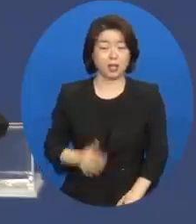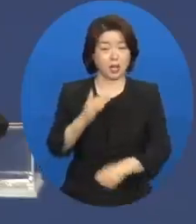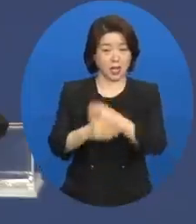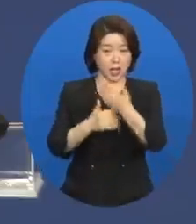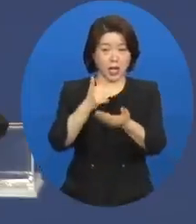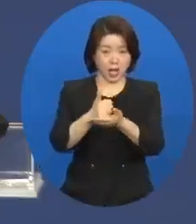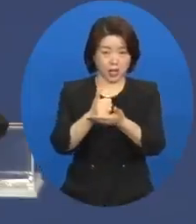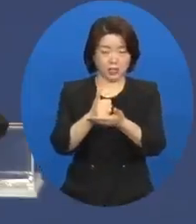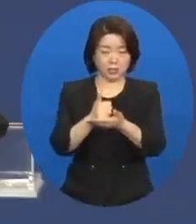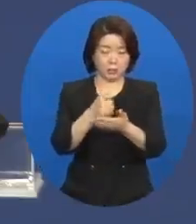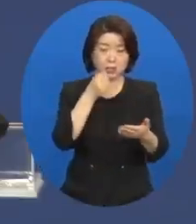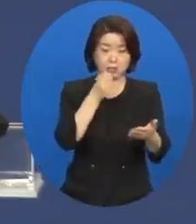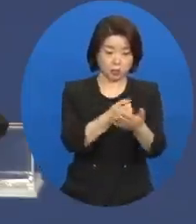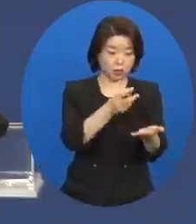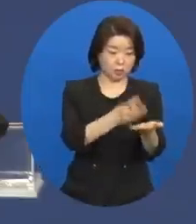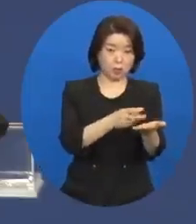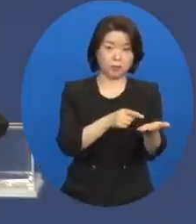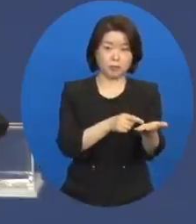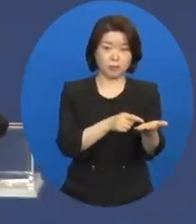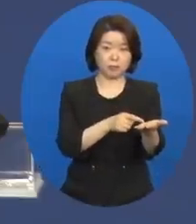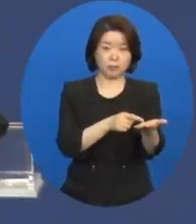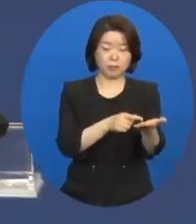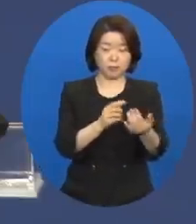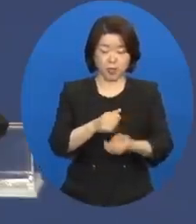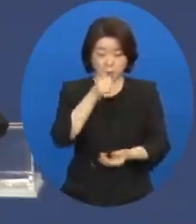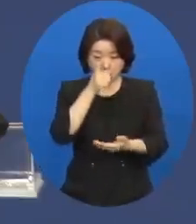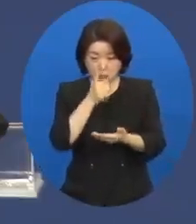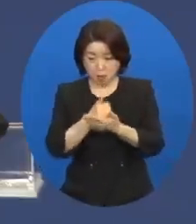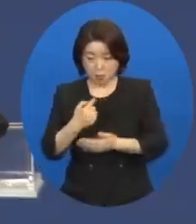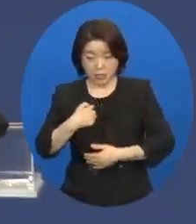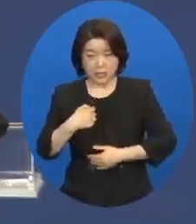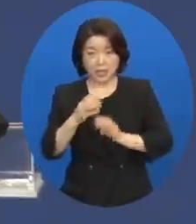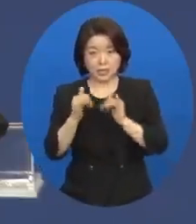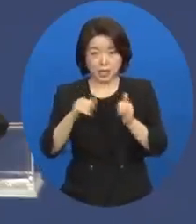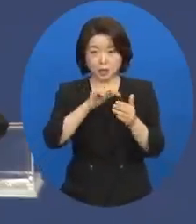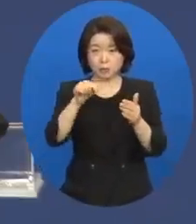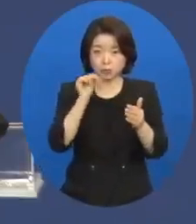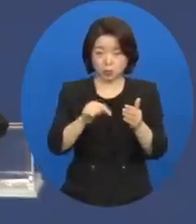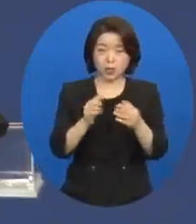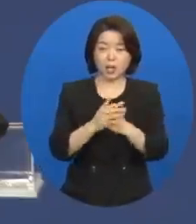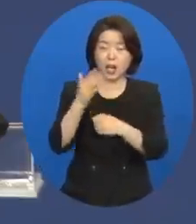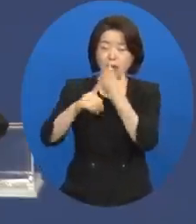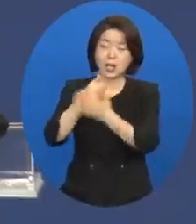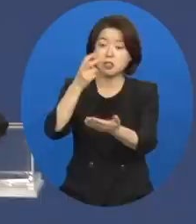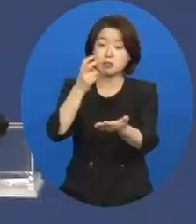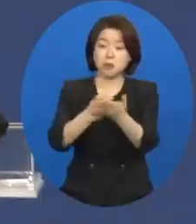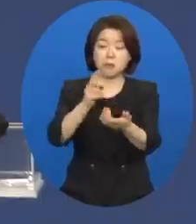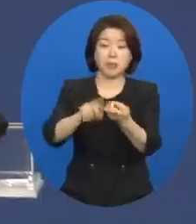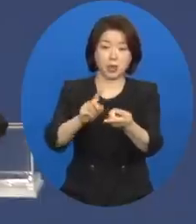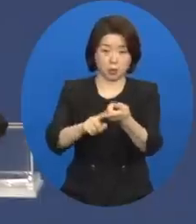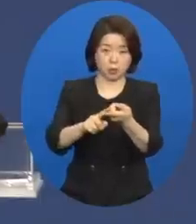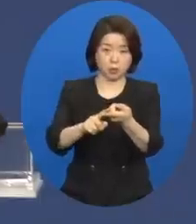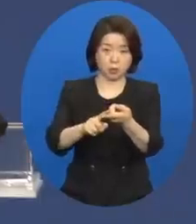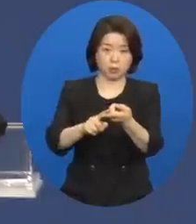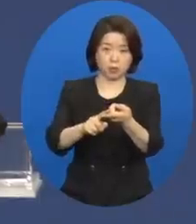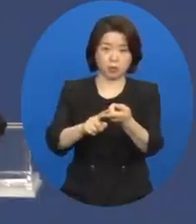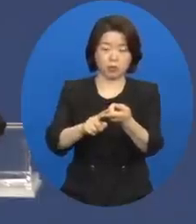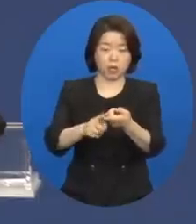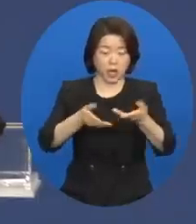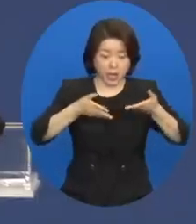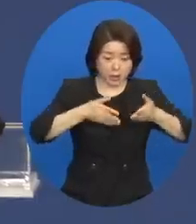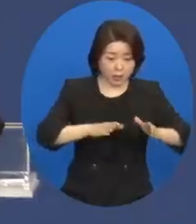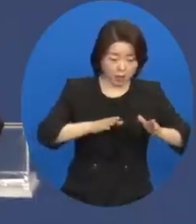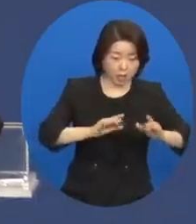하나님이 정하신 법이 이 범죄한 인생에게 하나님의 그 정하신 법대로 하면